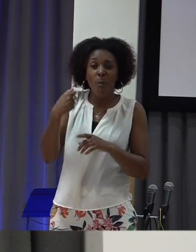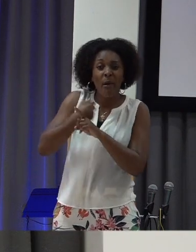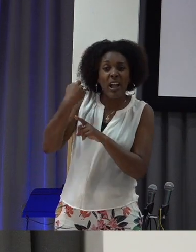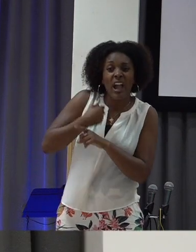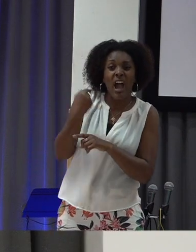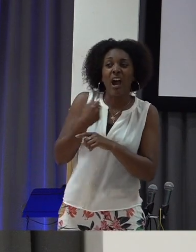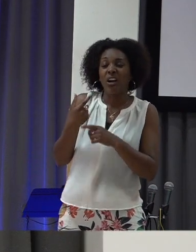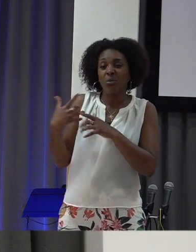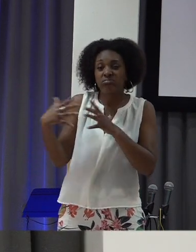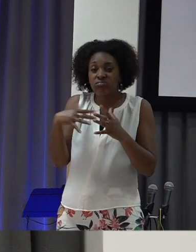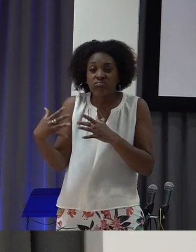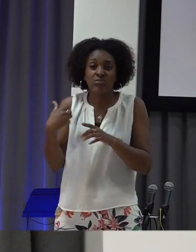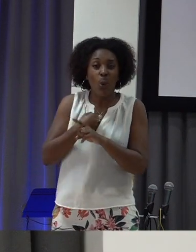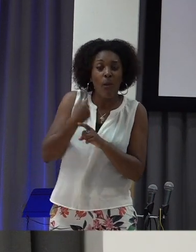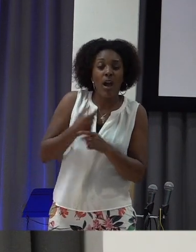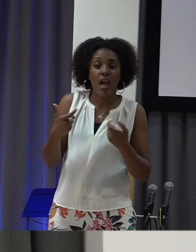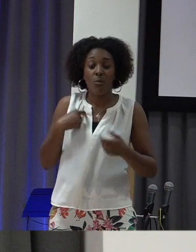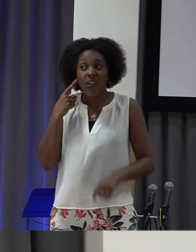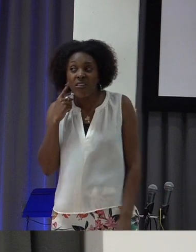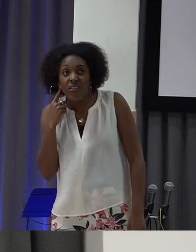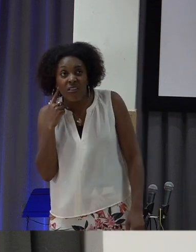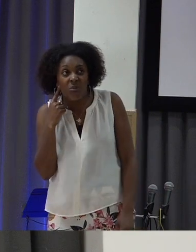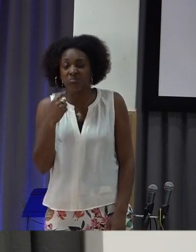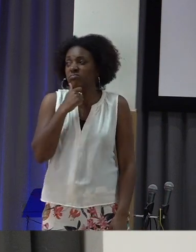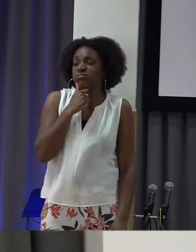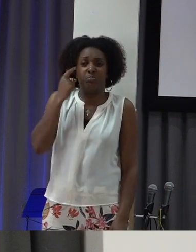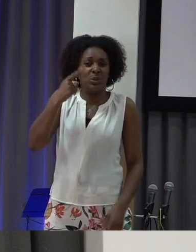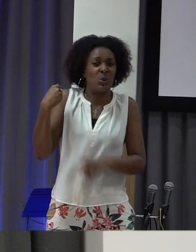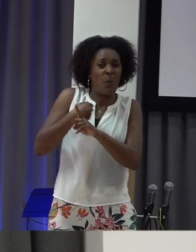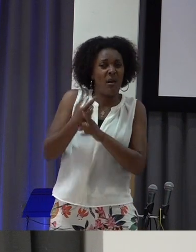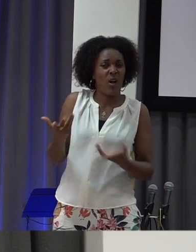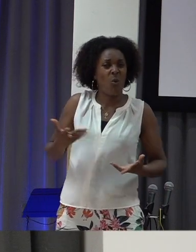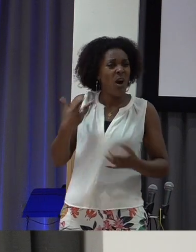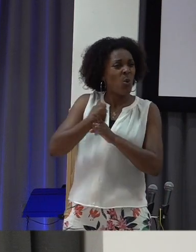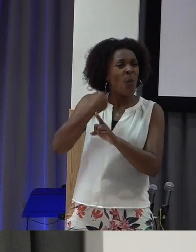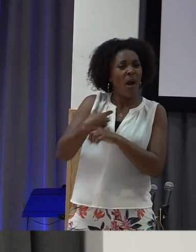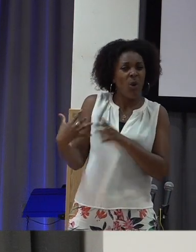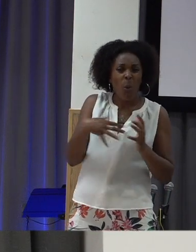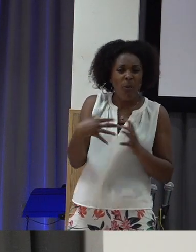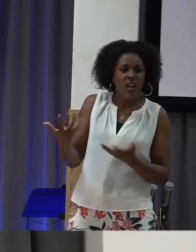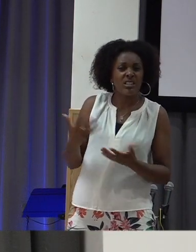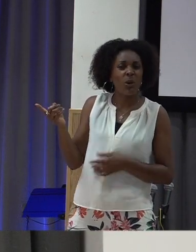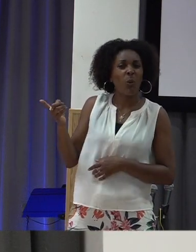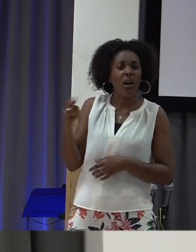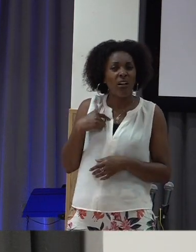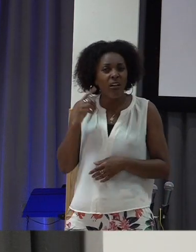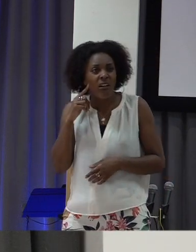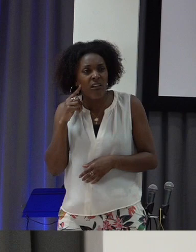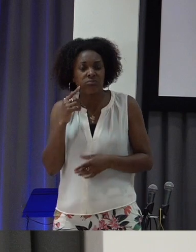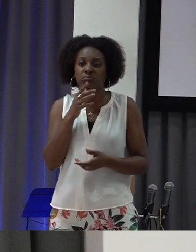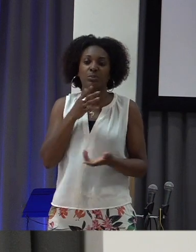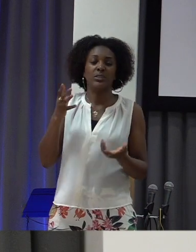vieilles, avec quoi elles luttent, hein, avec quoi elles luttent, ces pauvres femmes, hein. Certaines étaient comme des